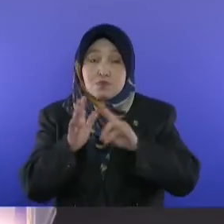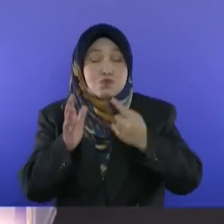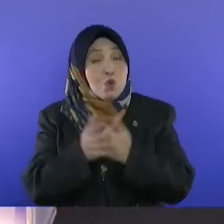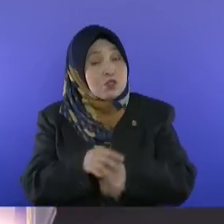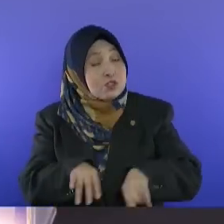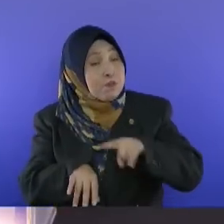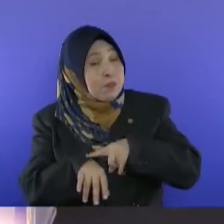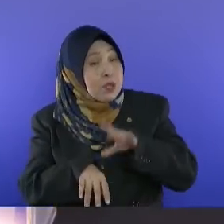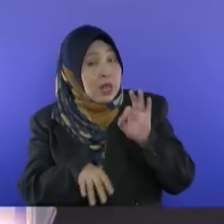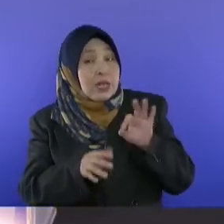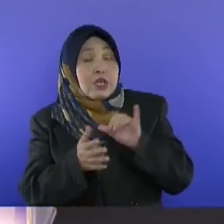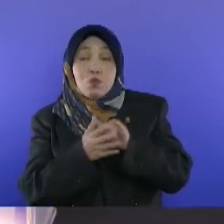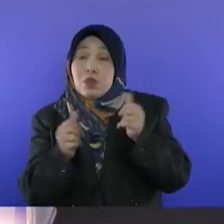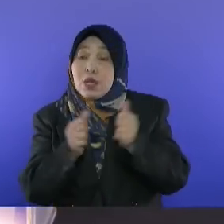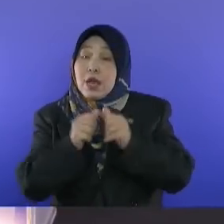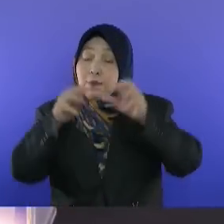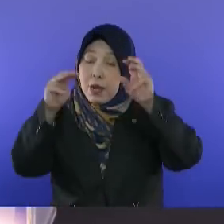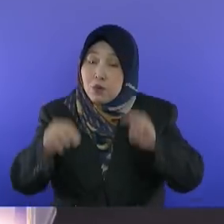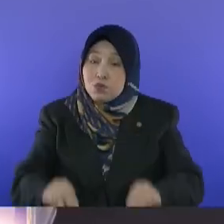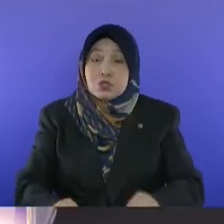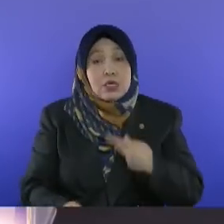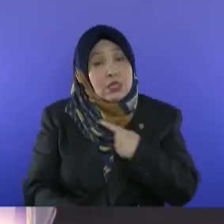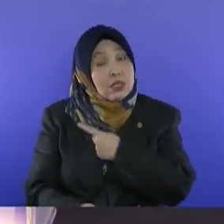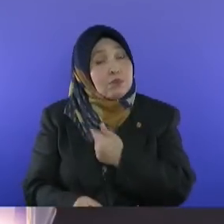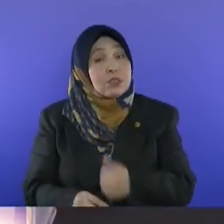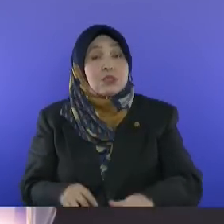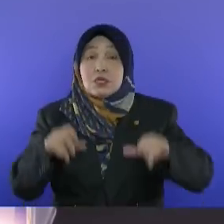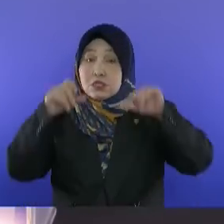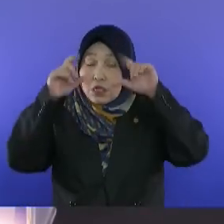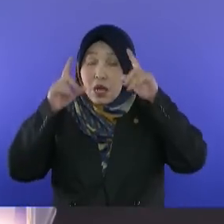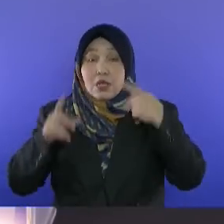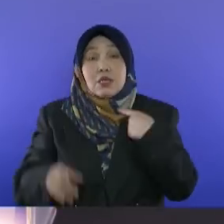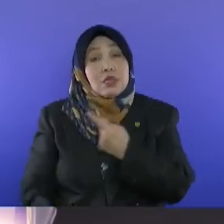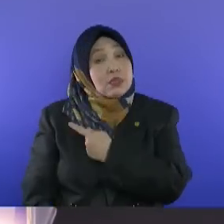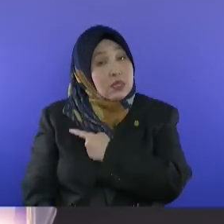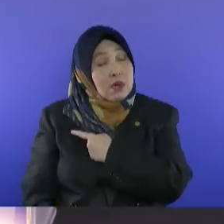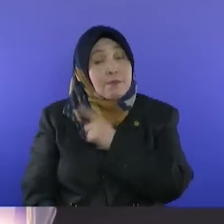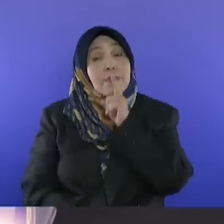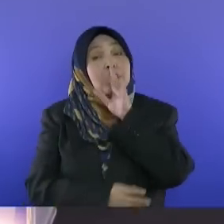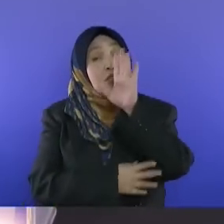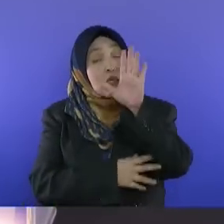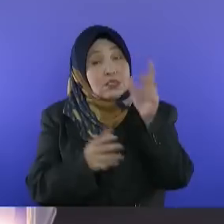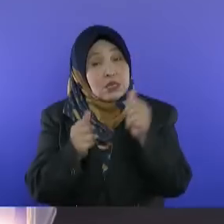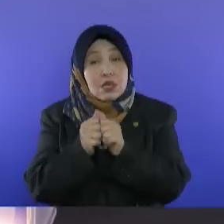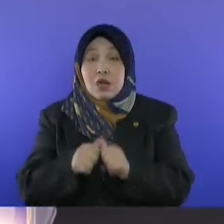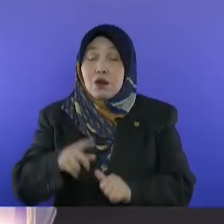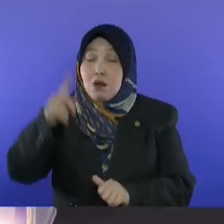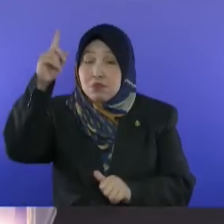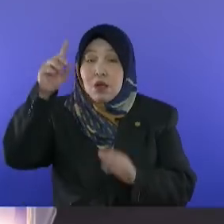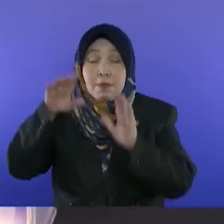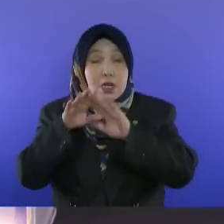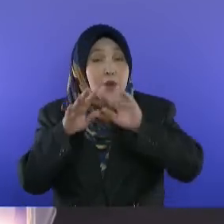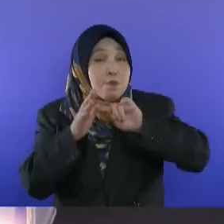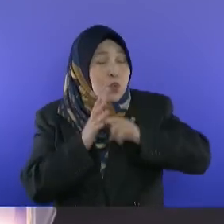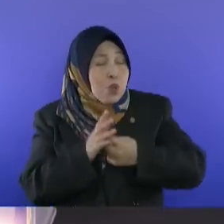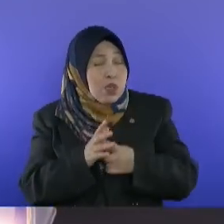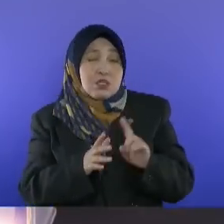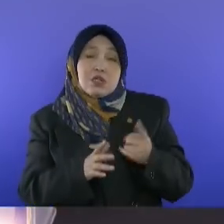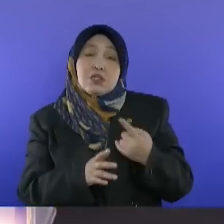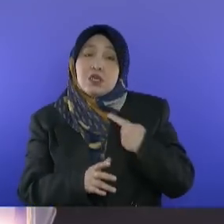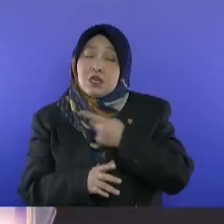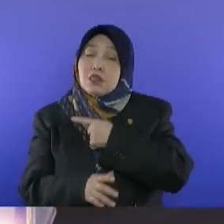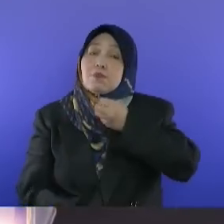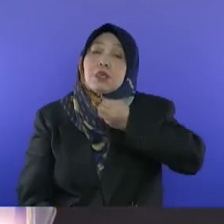kan itu dengan manusia tetapi kita sedang bahwa kita ini berjanji dengan Allah pada mula saja kita